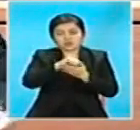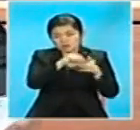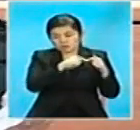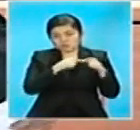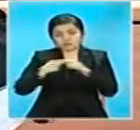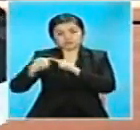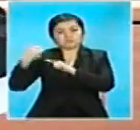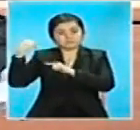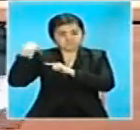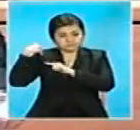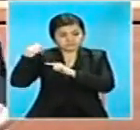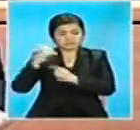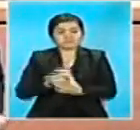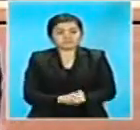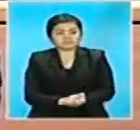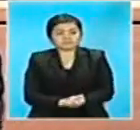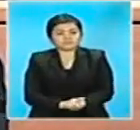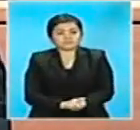ครับ